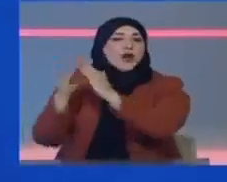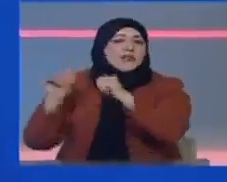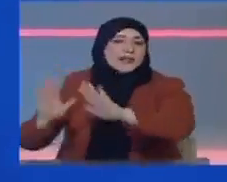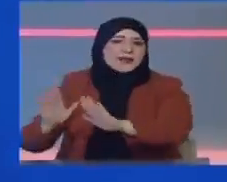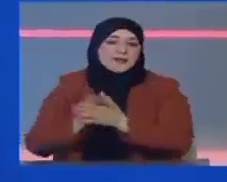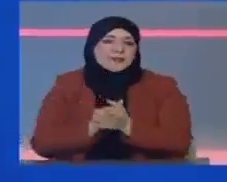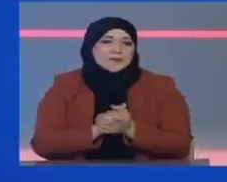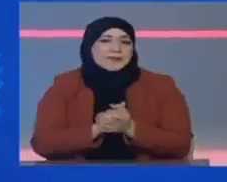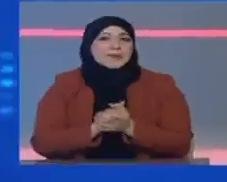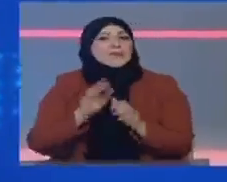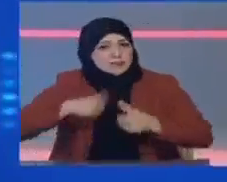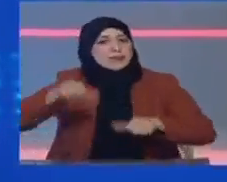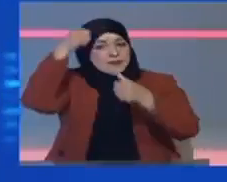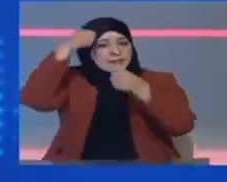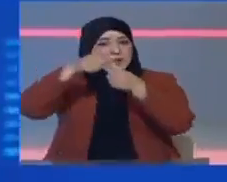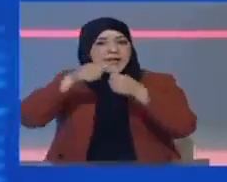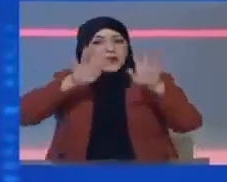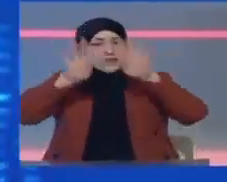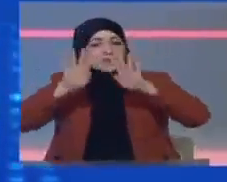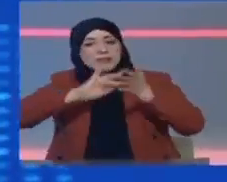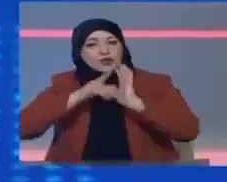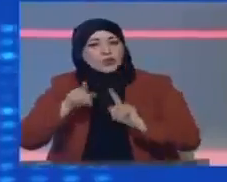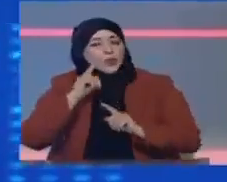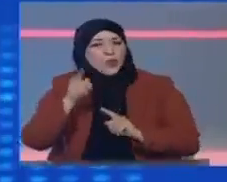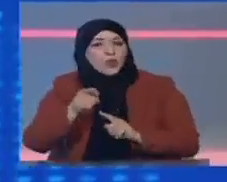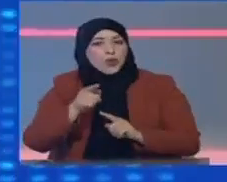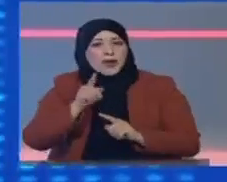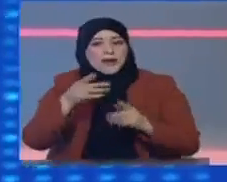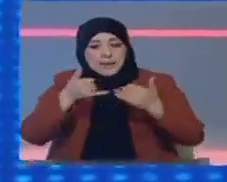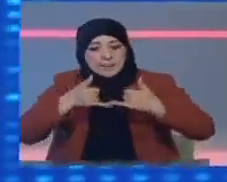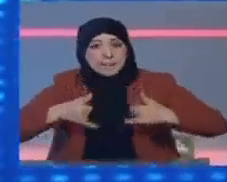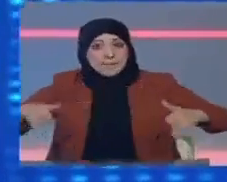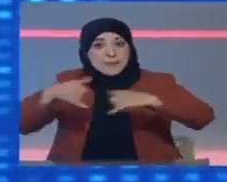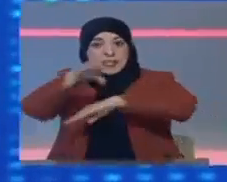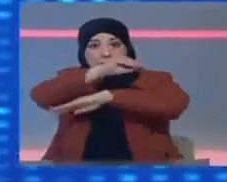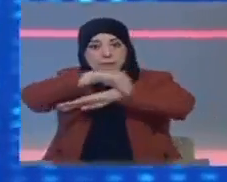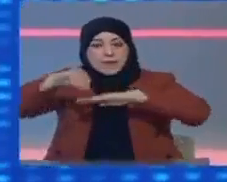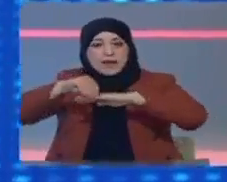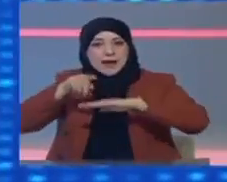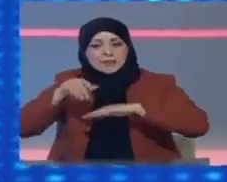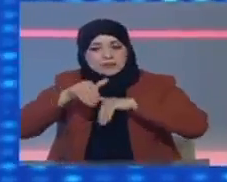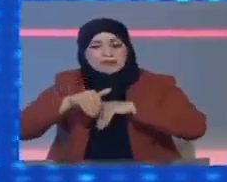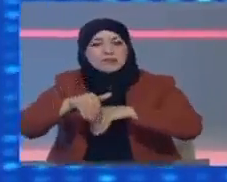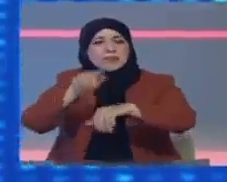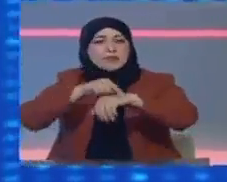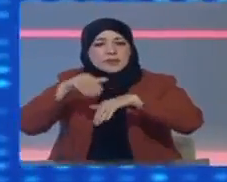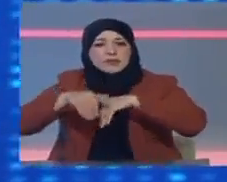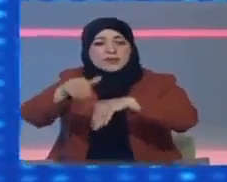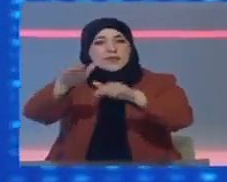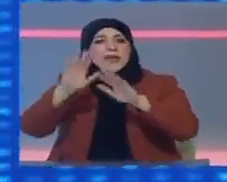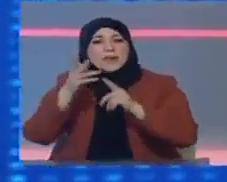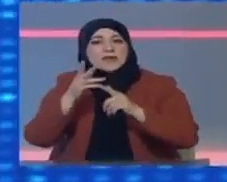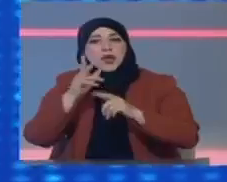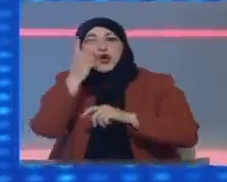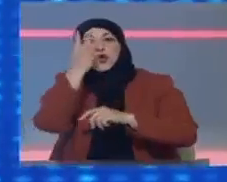اذن نذكر مشاهدينا الكرام اننا ان مجلس الامن القومي قرر تمديد الحجر الصحي لمده